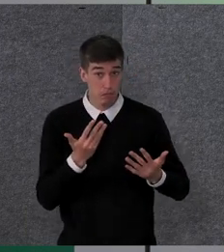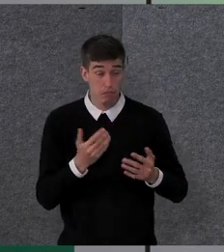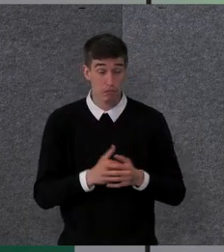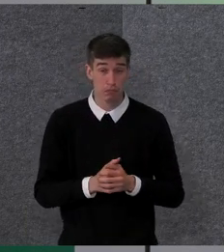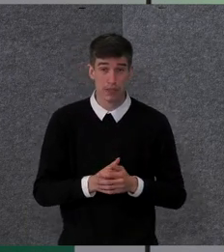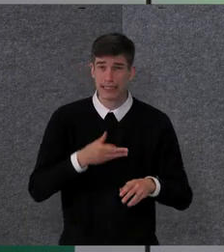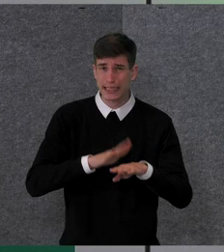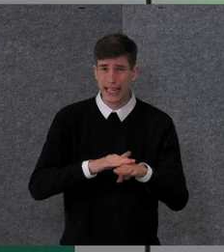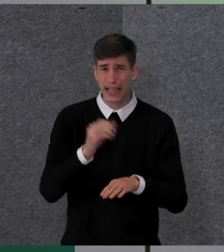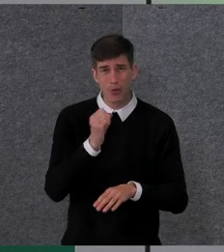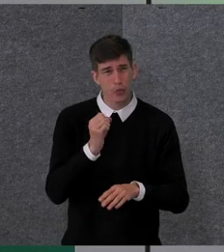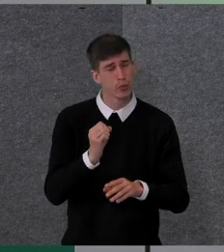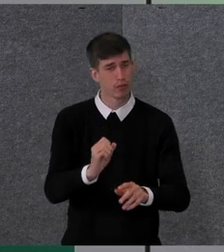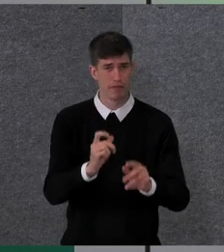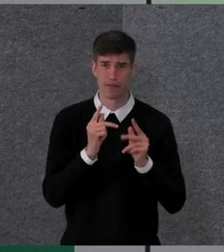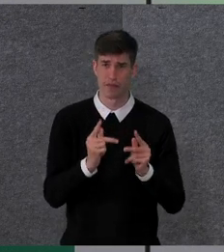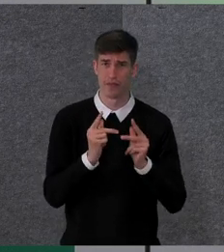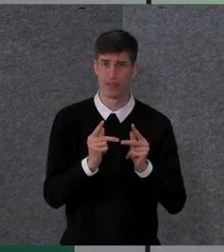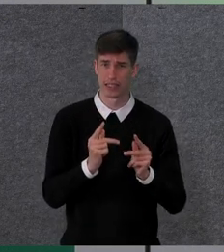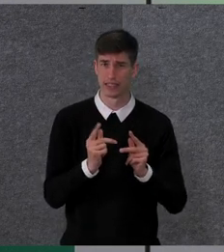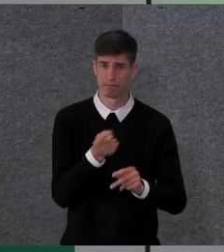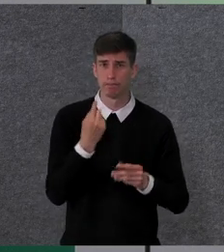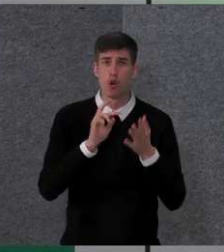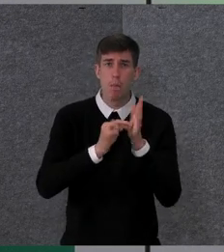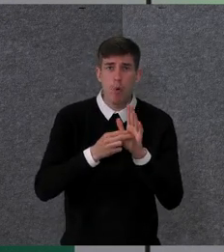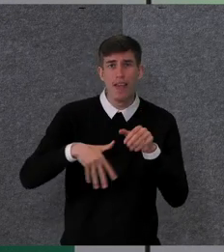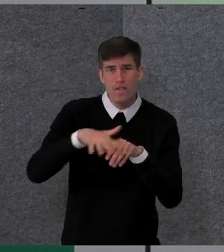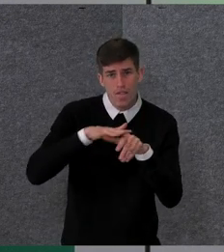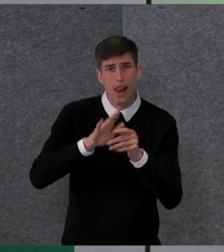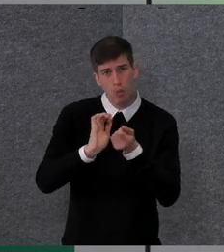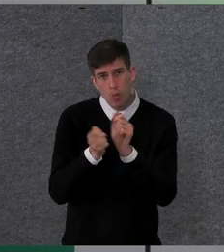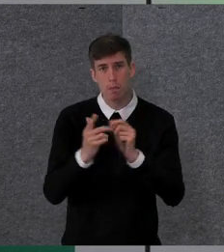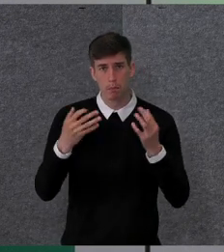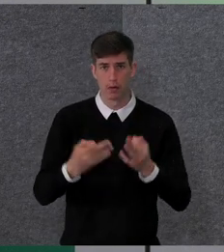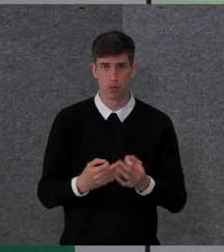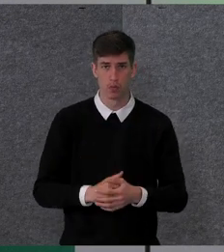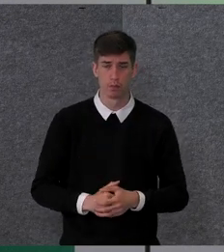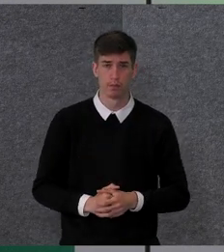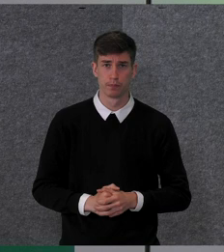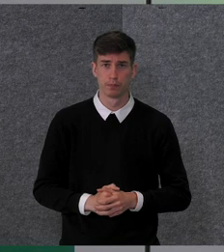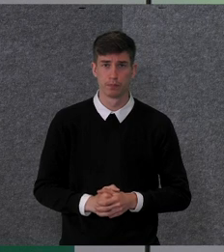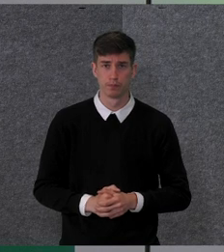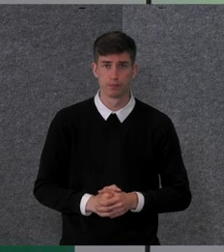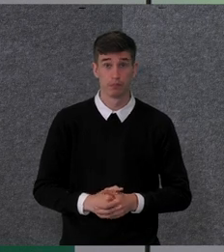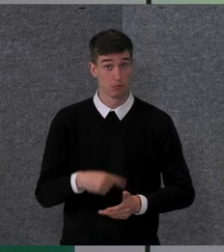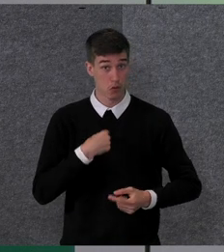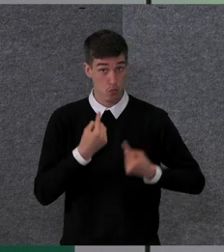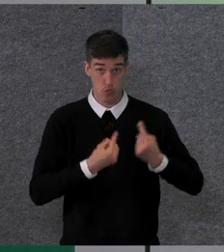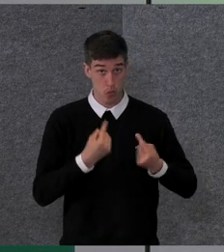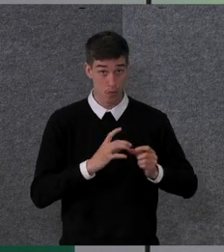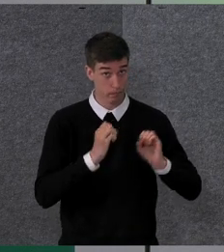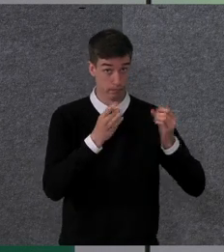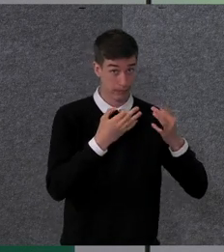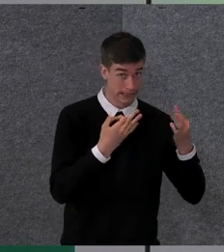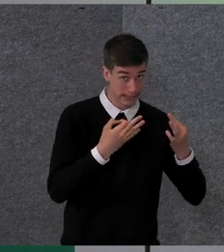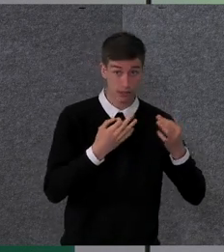Zeit dringlicher, einzufordern, dass sich auf vielen politischen Feldern etwas ändern muss. Tun wir als Grüne dies nicht, wird ein